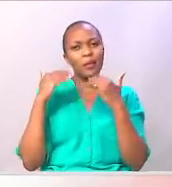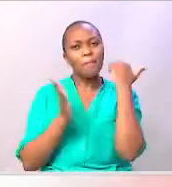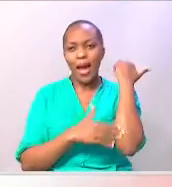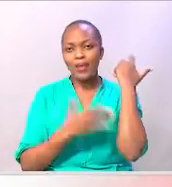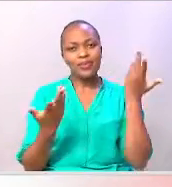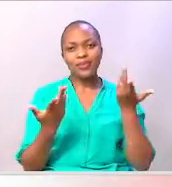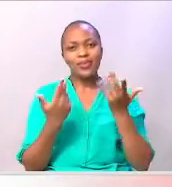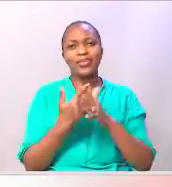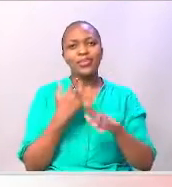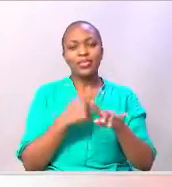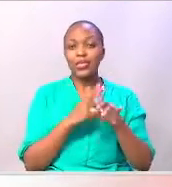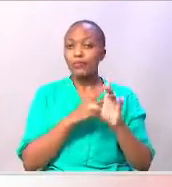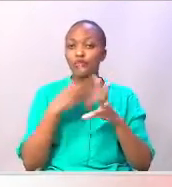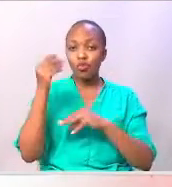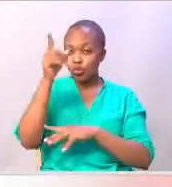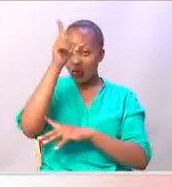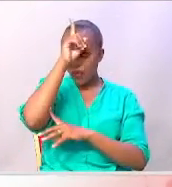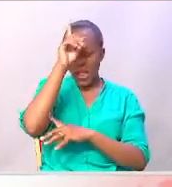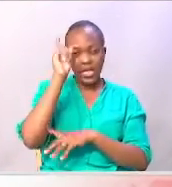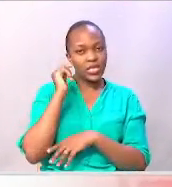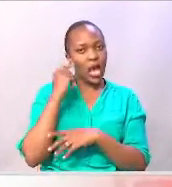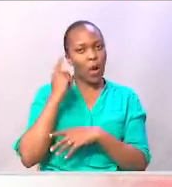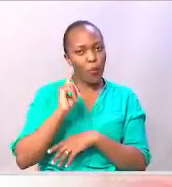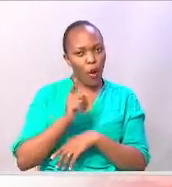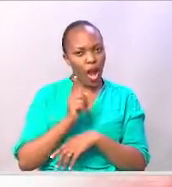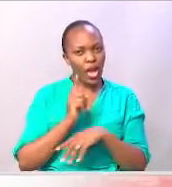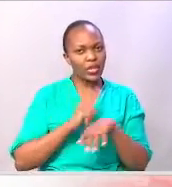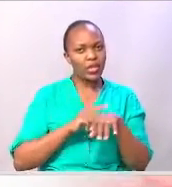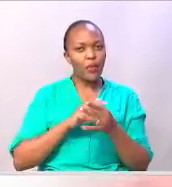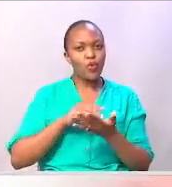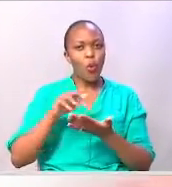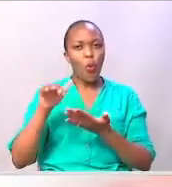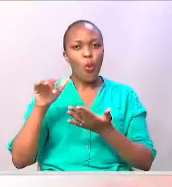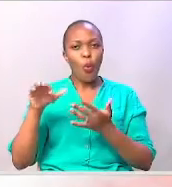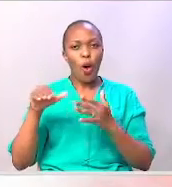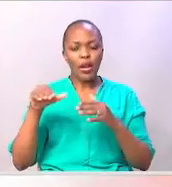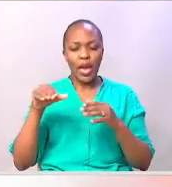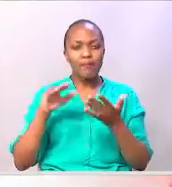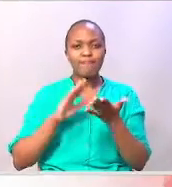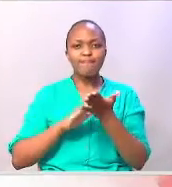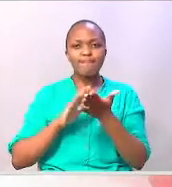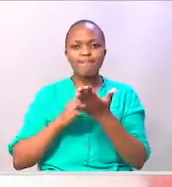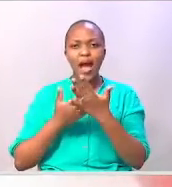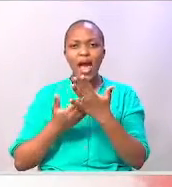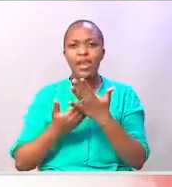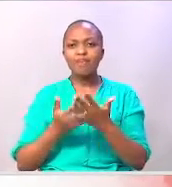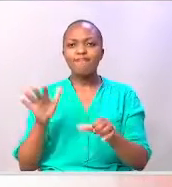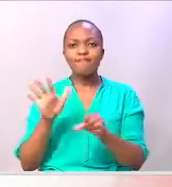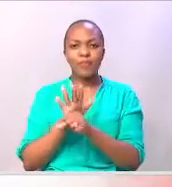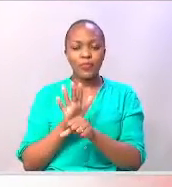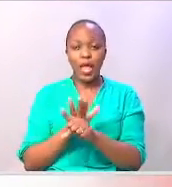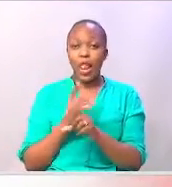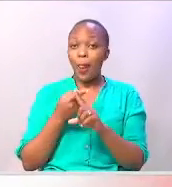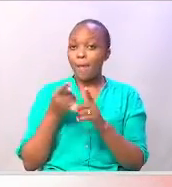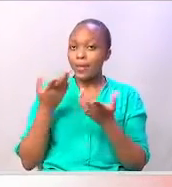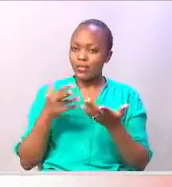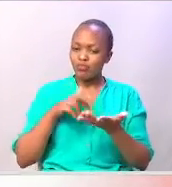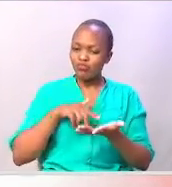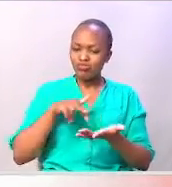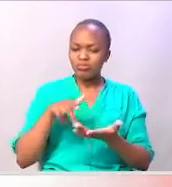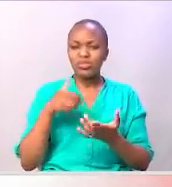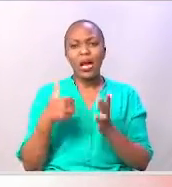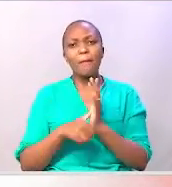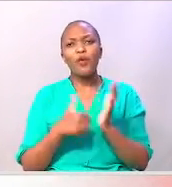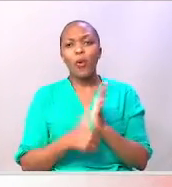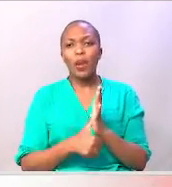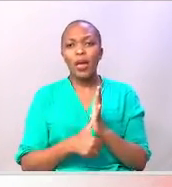unapata hata ukiwa na nini unapata matope kutembea ni shida. Lakini sasa hizi